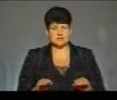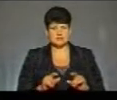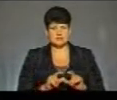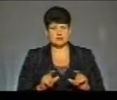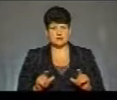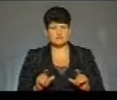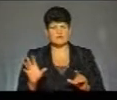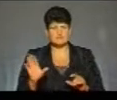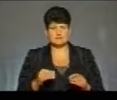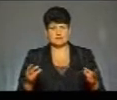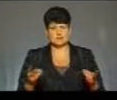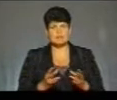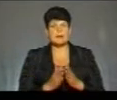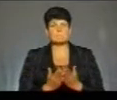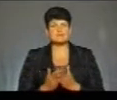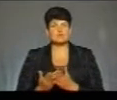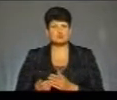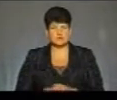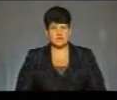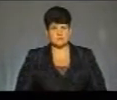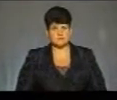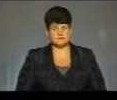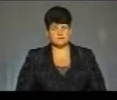всі необхідними підручниками?